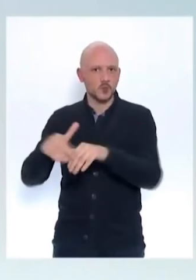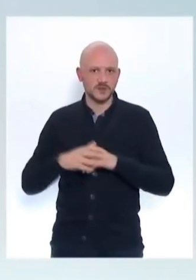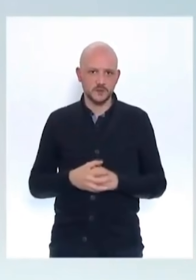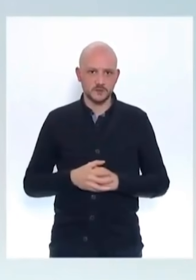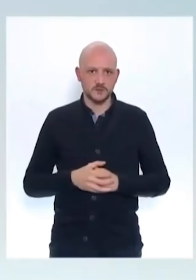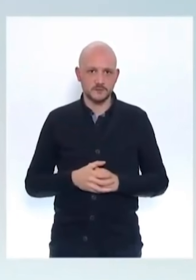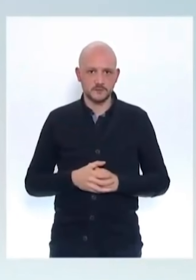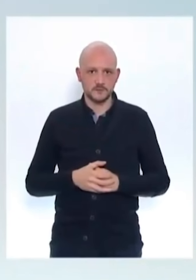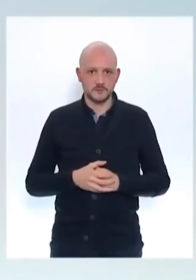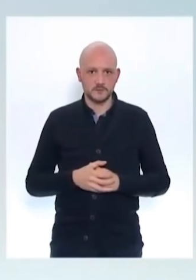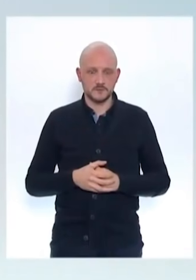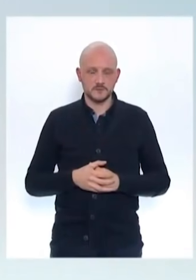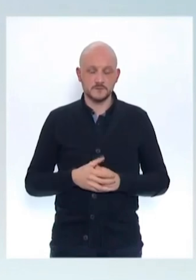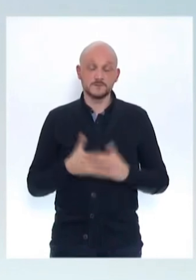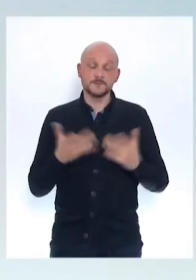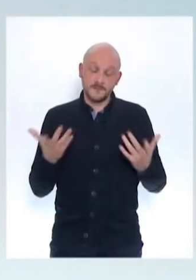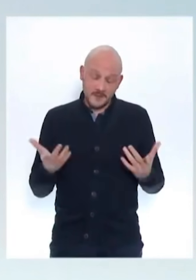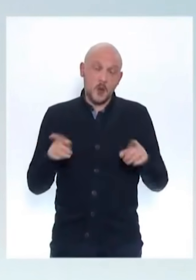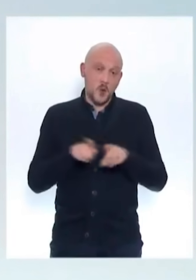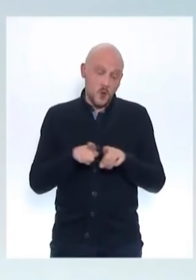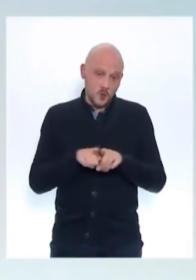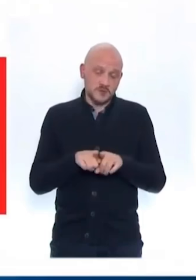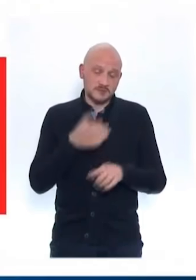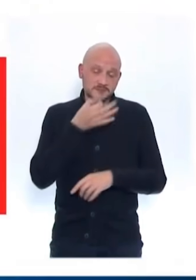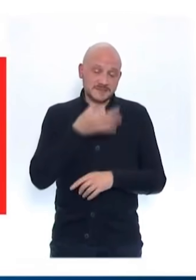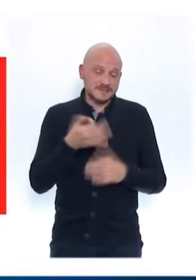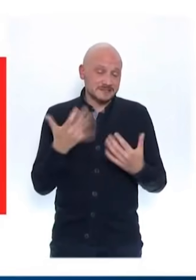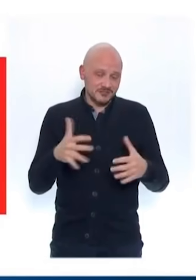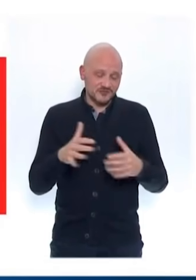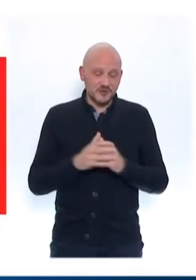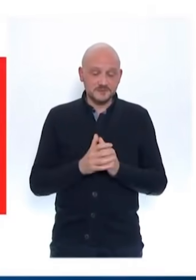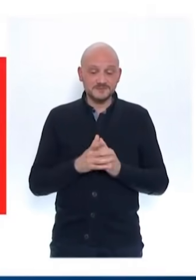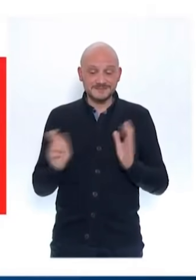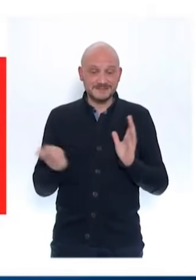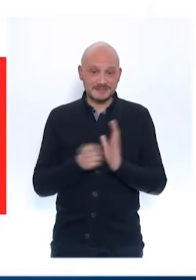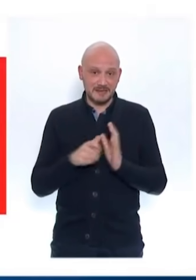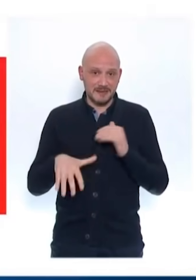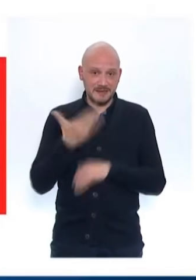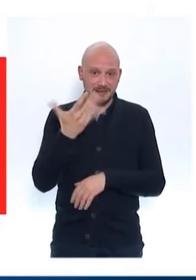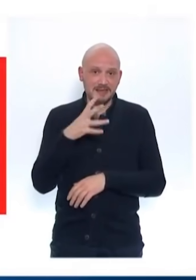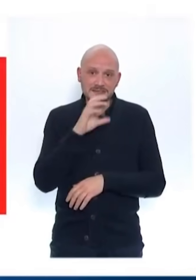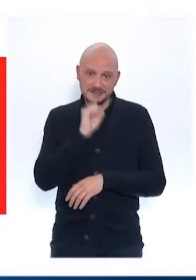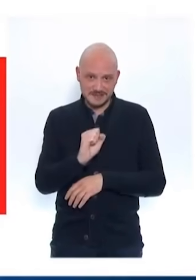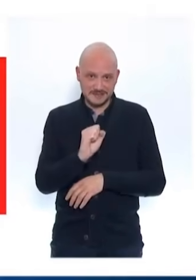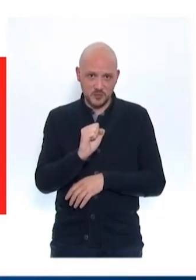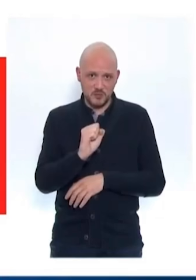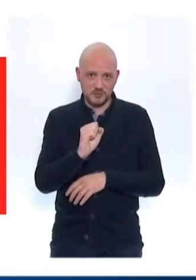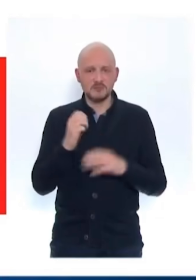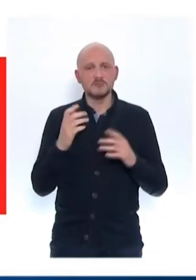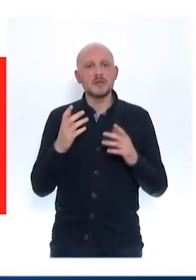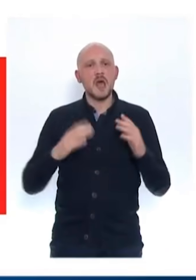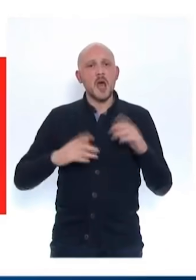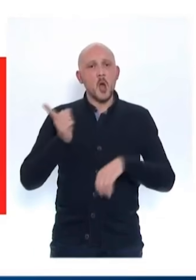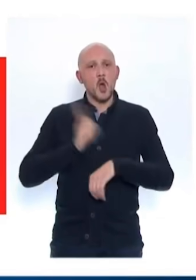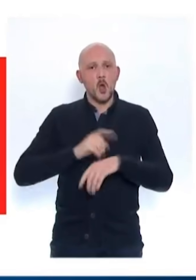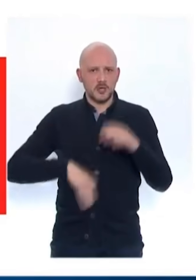rétablirons un couvre feu dès le 15 décembre mais il sera durcie par rapport à ce